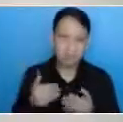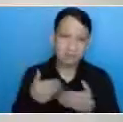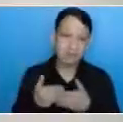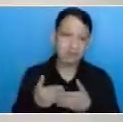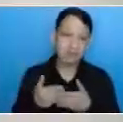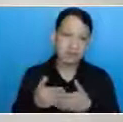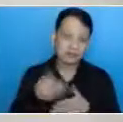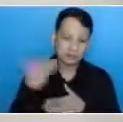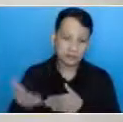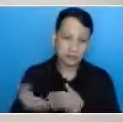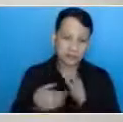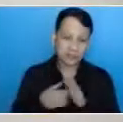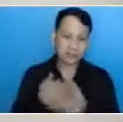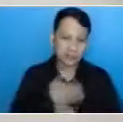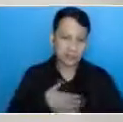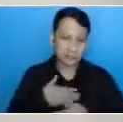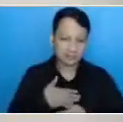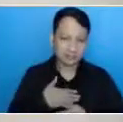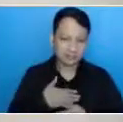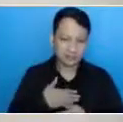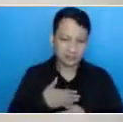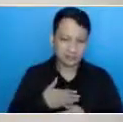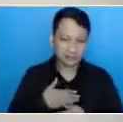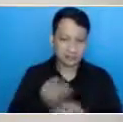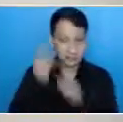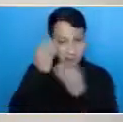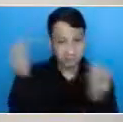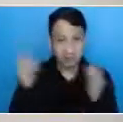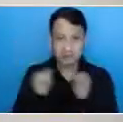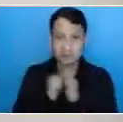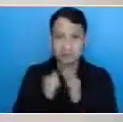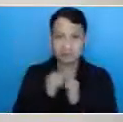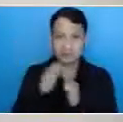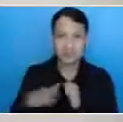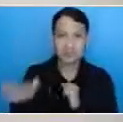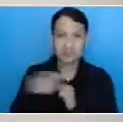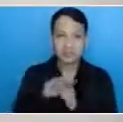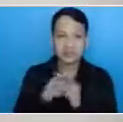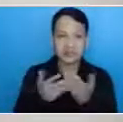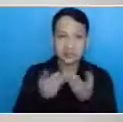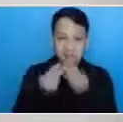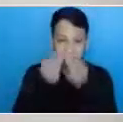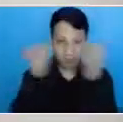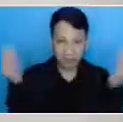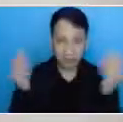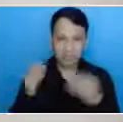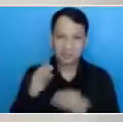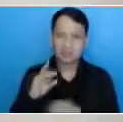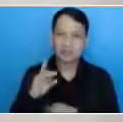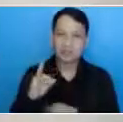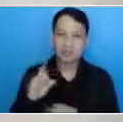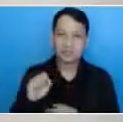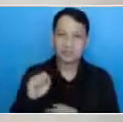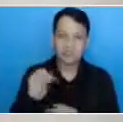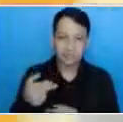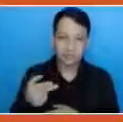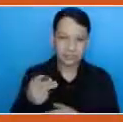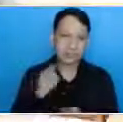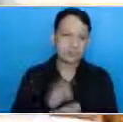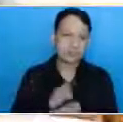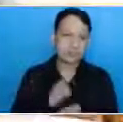dating child star at bunsong kapatid ni Ivana Alawi na si Mona Alawi na ilang beses siyang isinugod sa